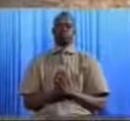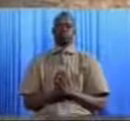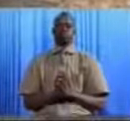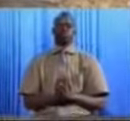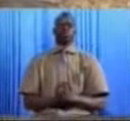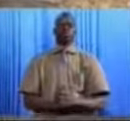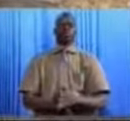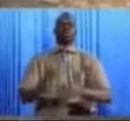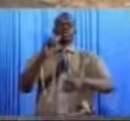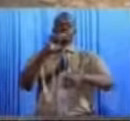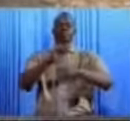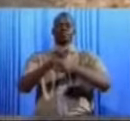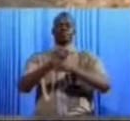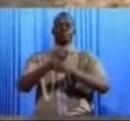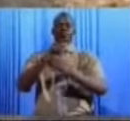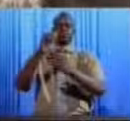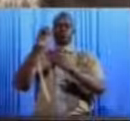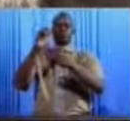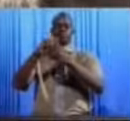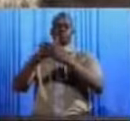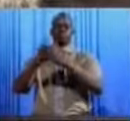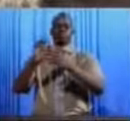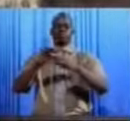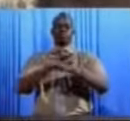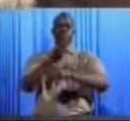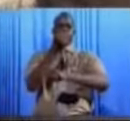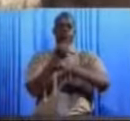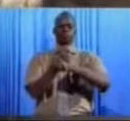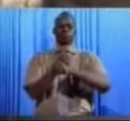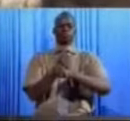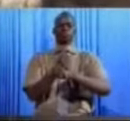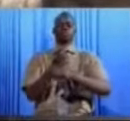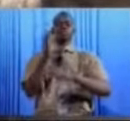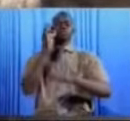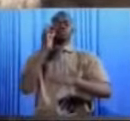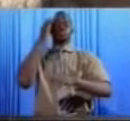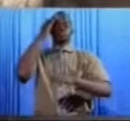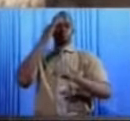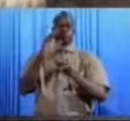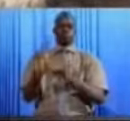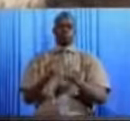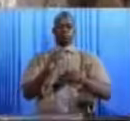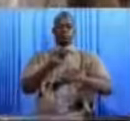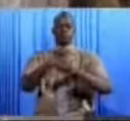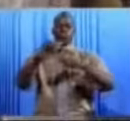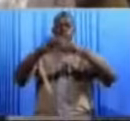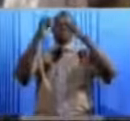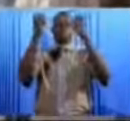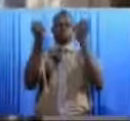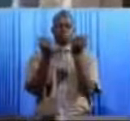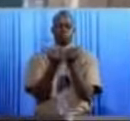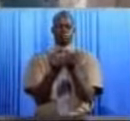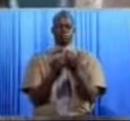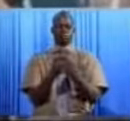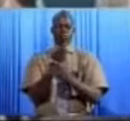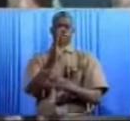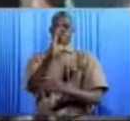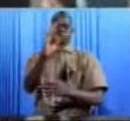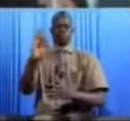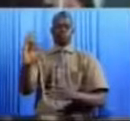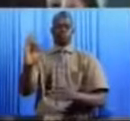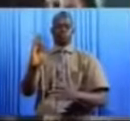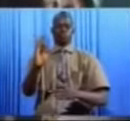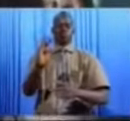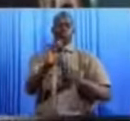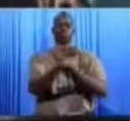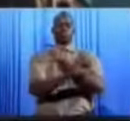ces oeuvres sculptées sur du granit constitue le fruit du savoir faire des artistes de l'association fragments de limousis en france et